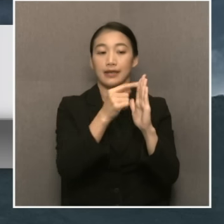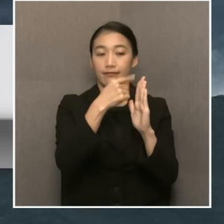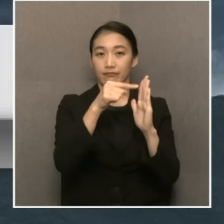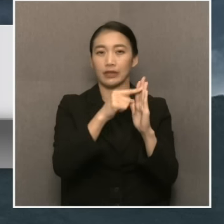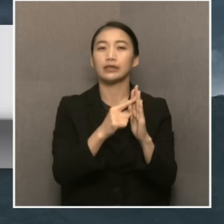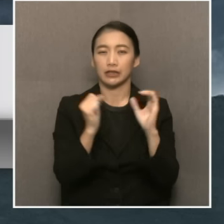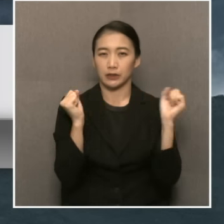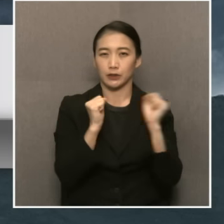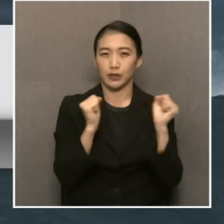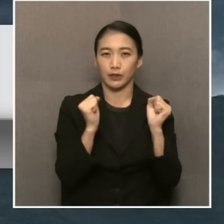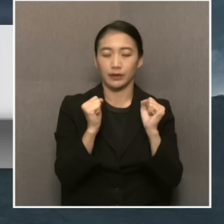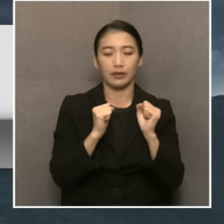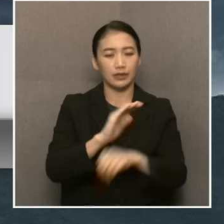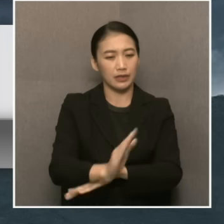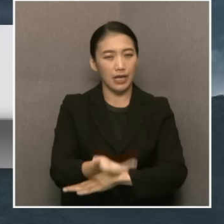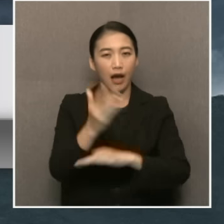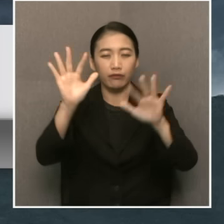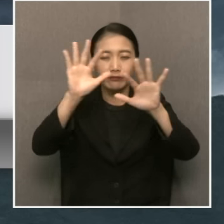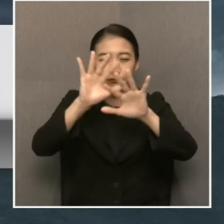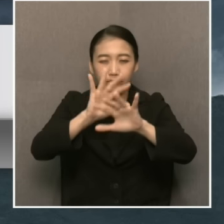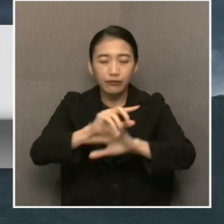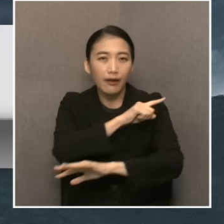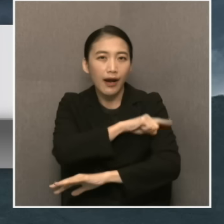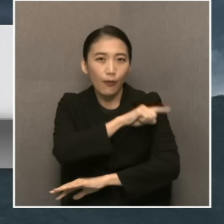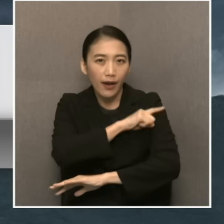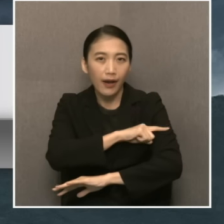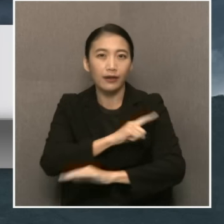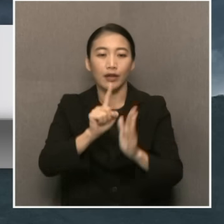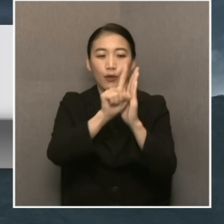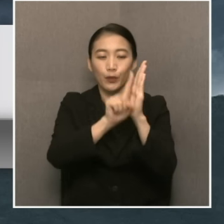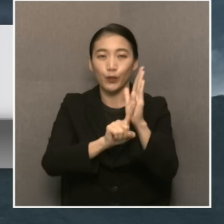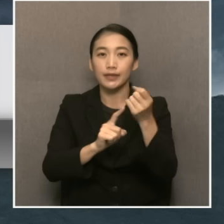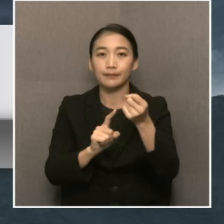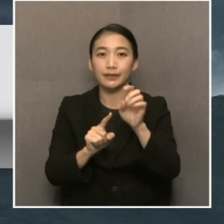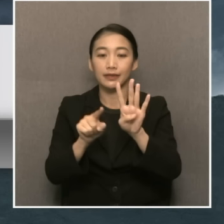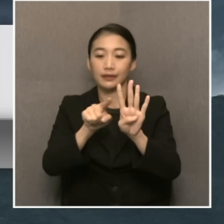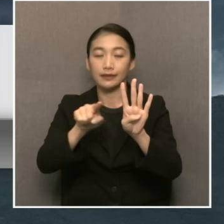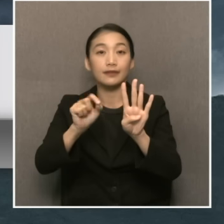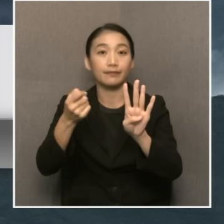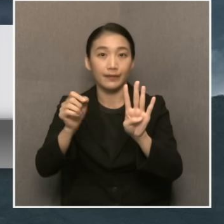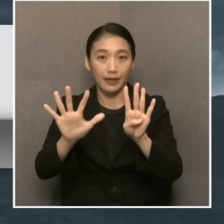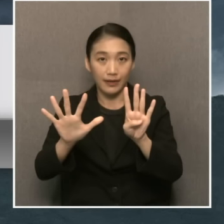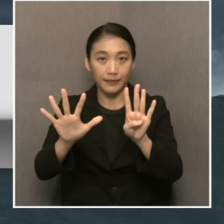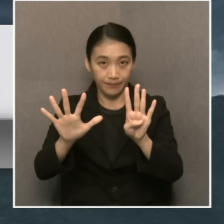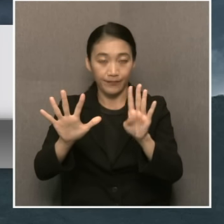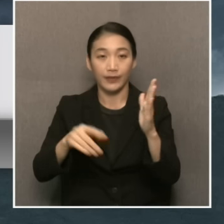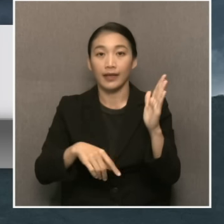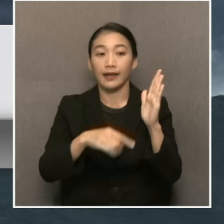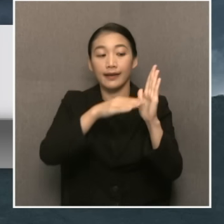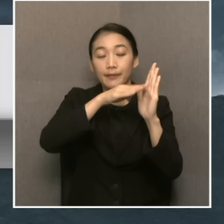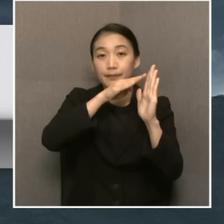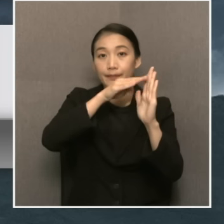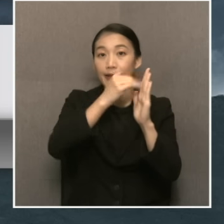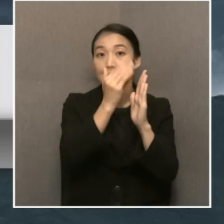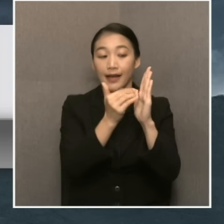งหนาวมีหมอกในตอนเช้าอุณหภูมิต่ำสุด14ถึง15องศาเซลเซียสส่วนตอนล่างของภาคอากาศเย็นมีหมอกในตอน